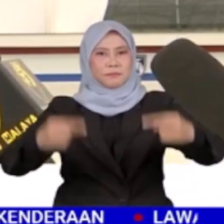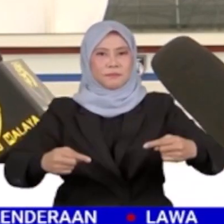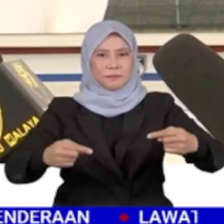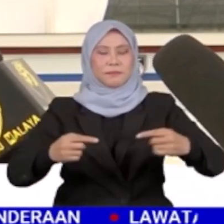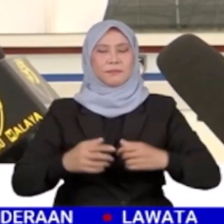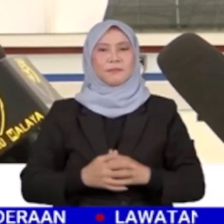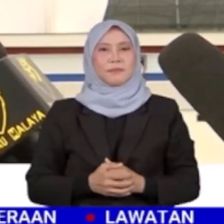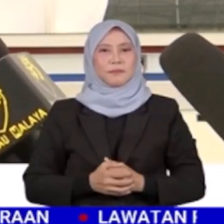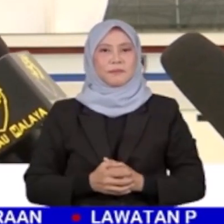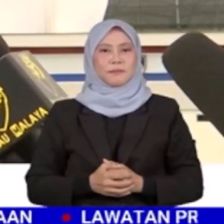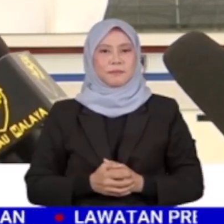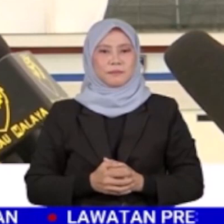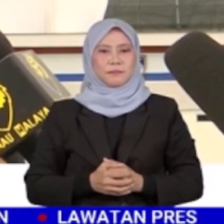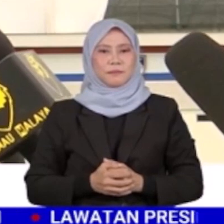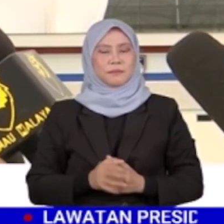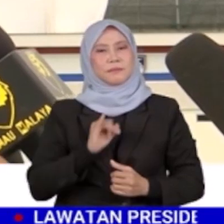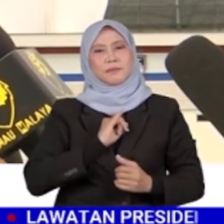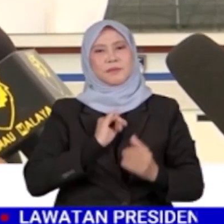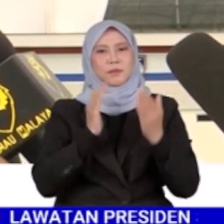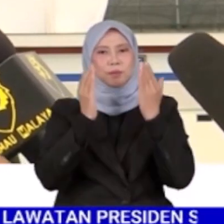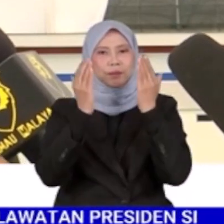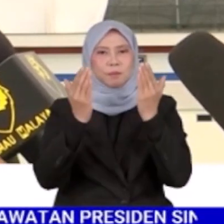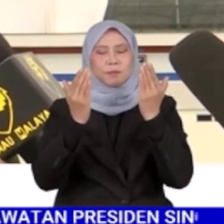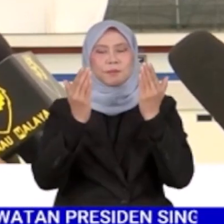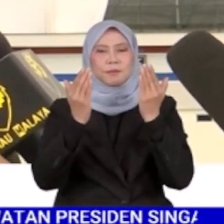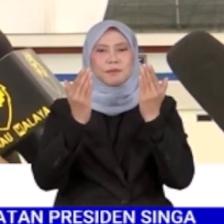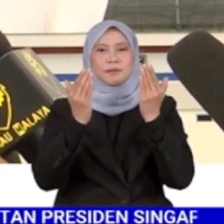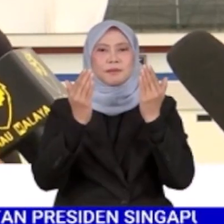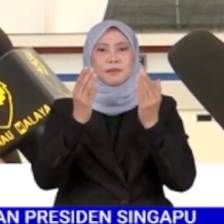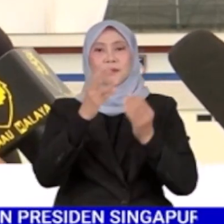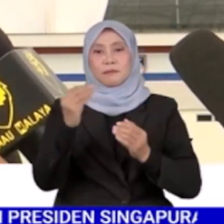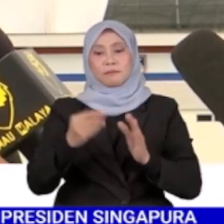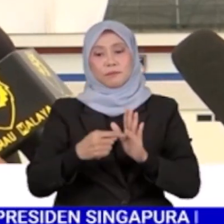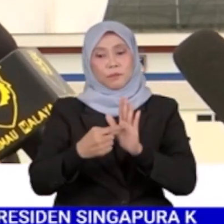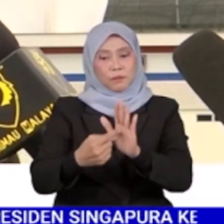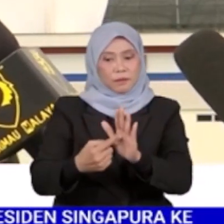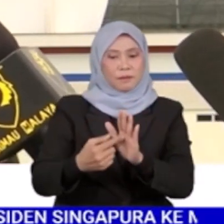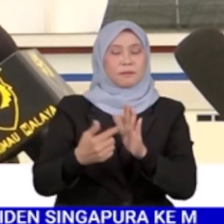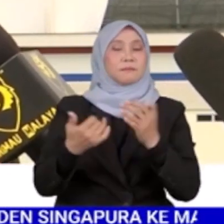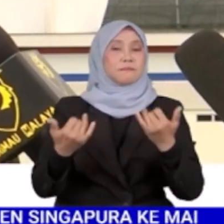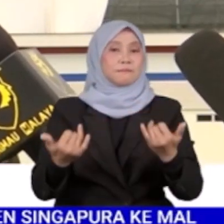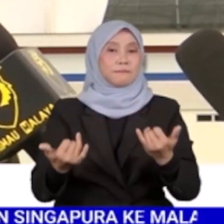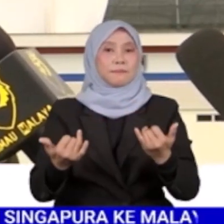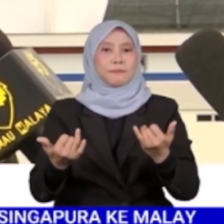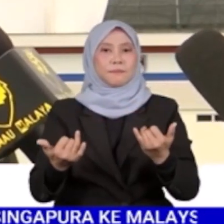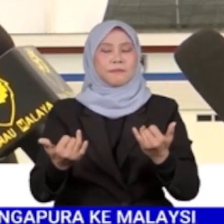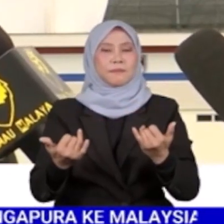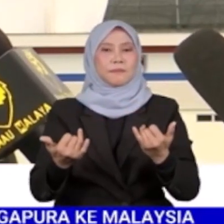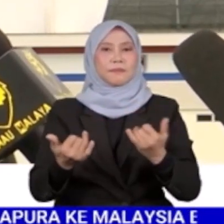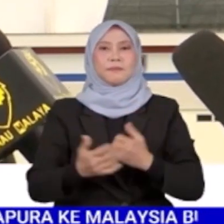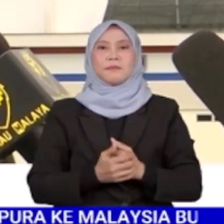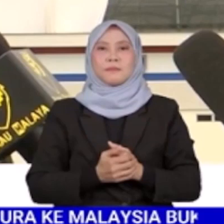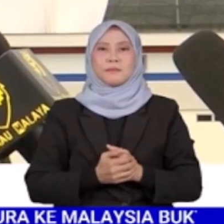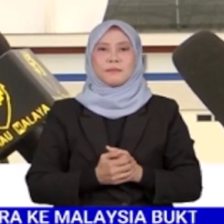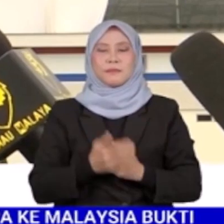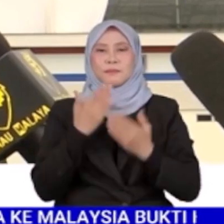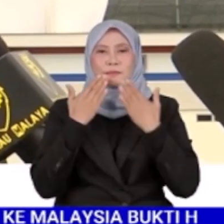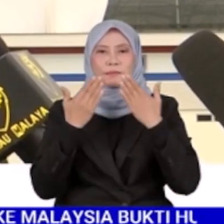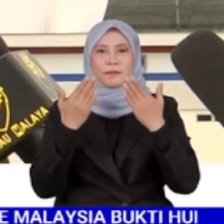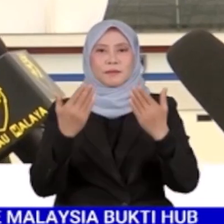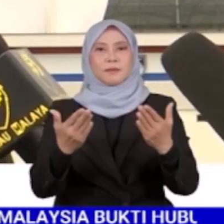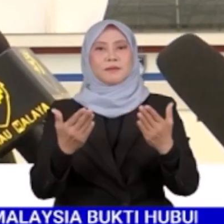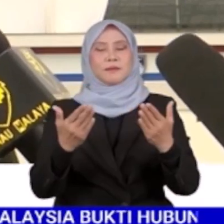dan Sian rasa bersyukur sangat-sangat dengan prestasi sekarang, dan Sian berterima kasih